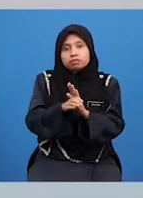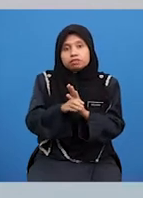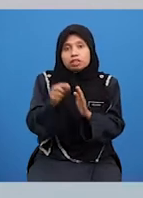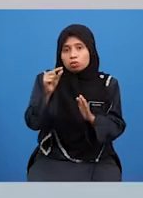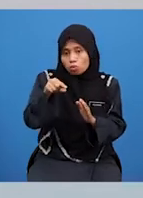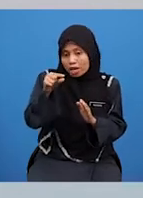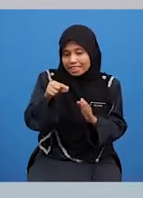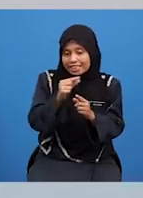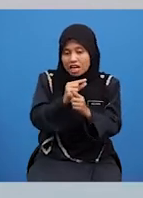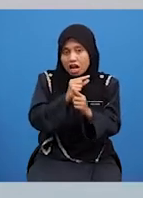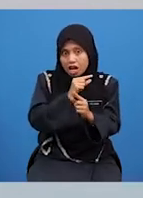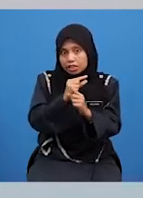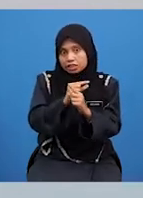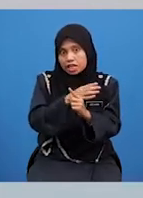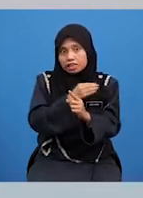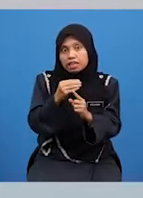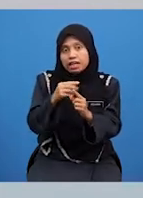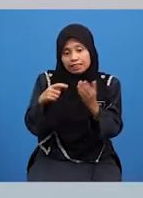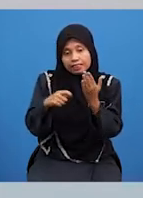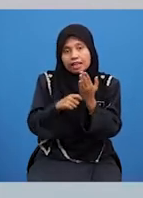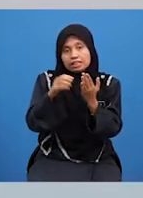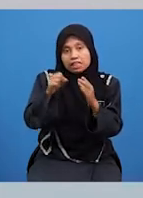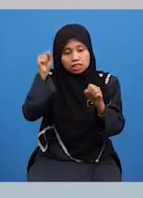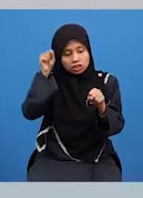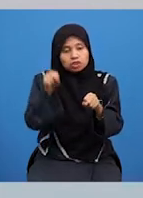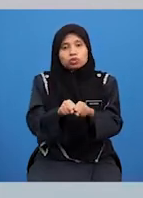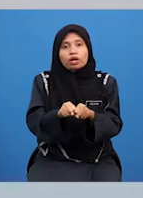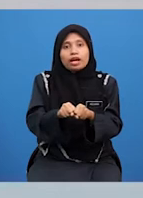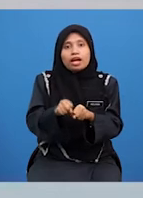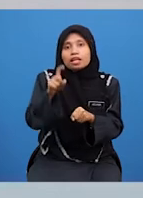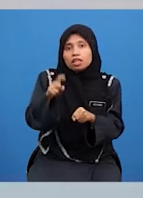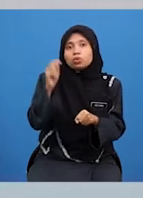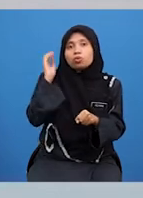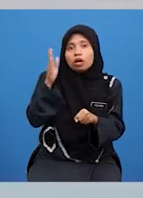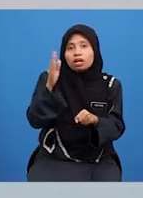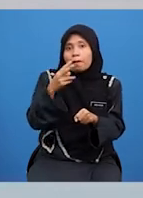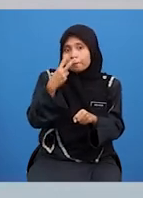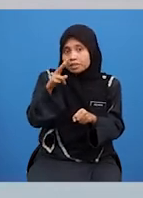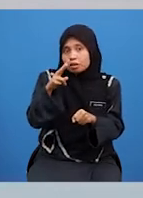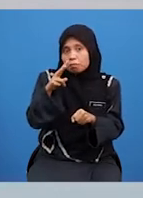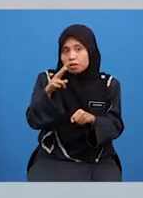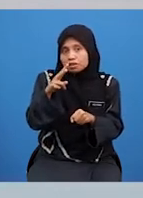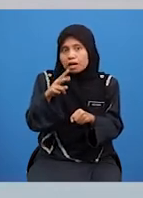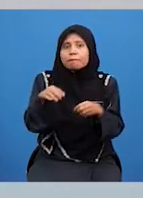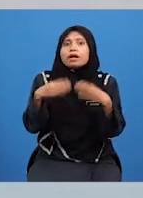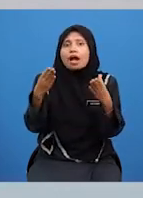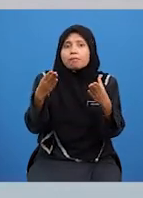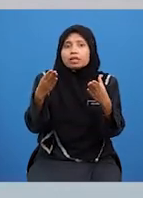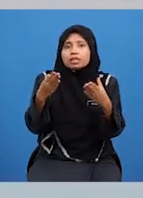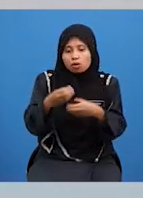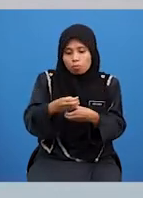kualiti garisan serta teknik yang bersesuaian tentu akan menampakkan karakter botol air